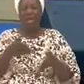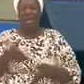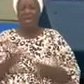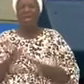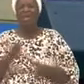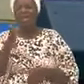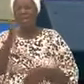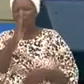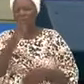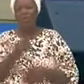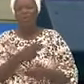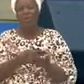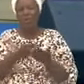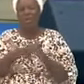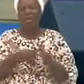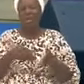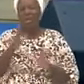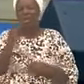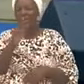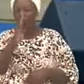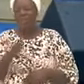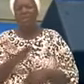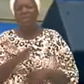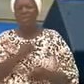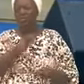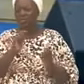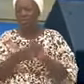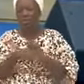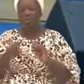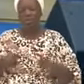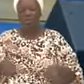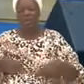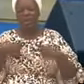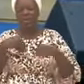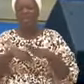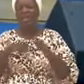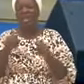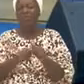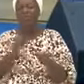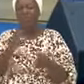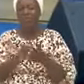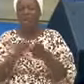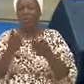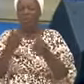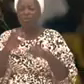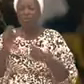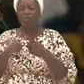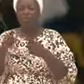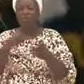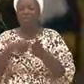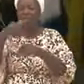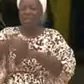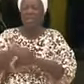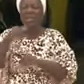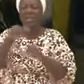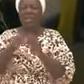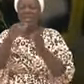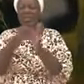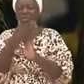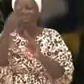qui est un changement de vie dans chaque vie de ceux qui l'invoquent au nom de